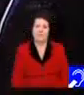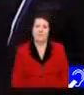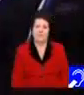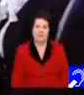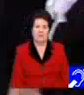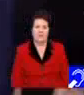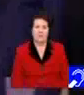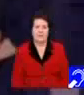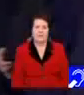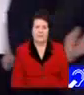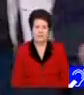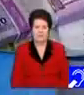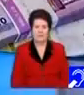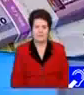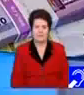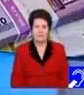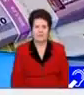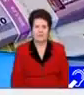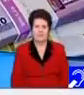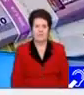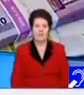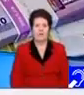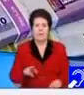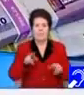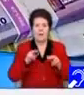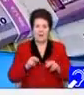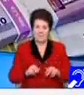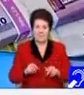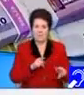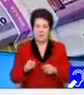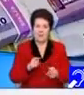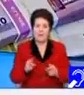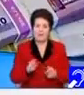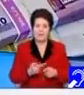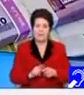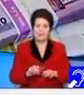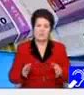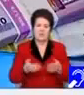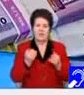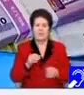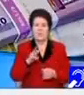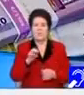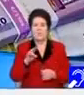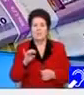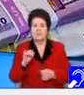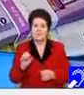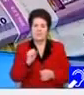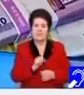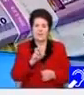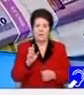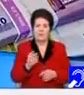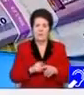La Urząd Ministra Obrony Narodowej. Parlamentul ceh se pregătește să voteze ridicarea imunității premierului Andrei